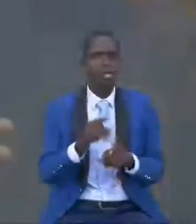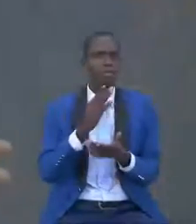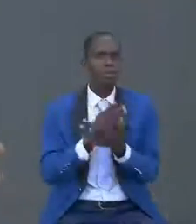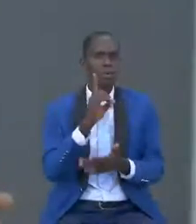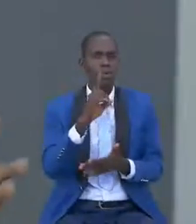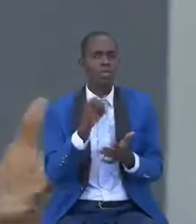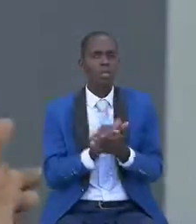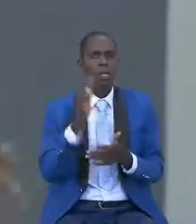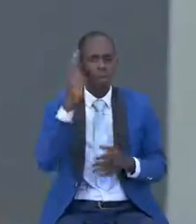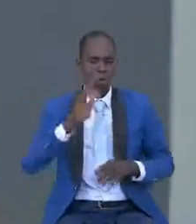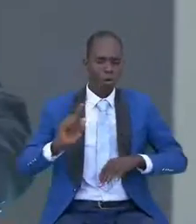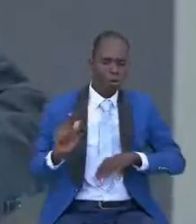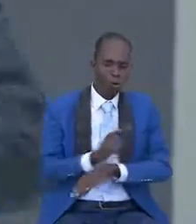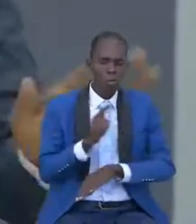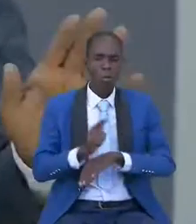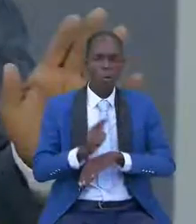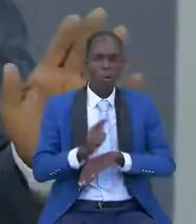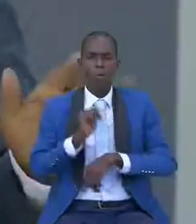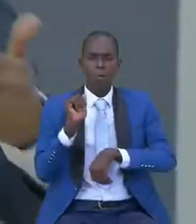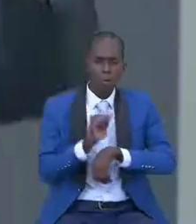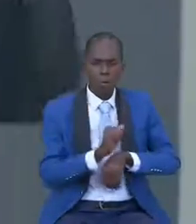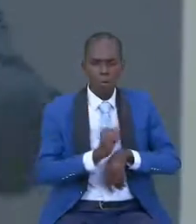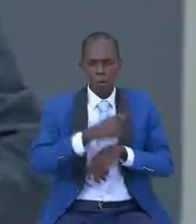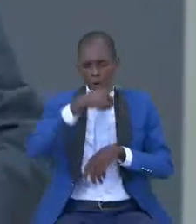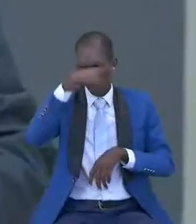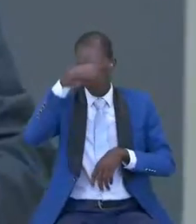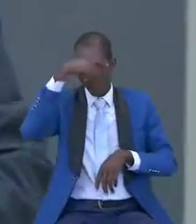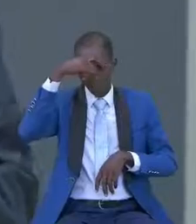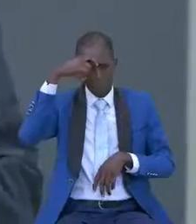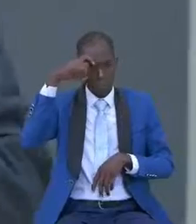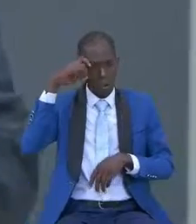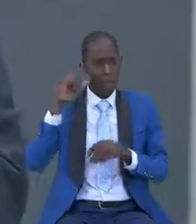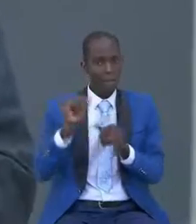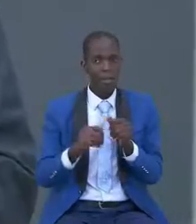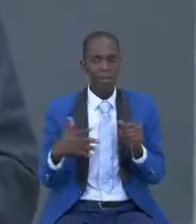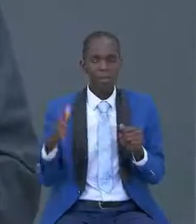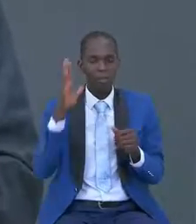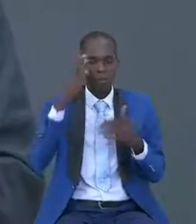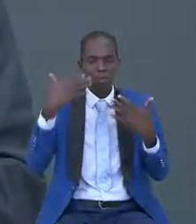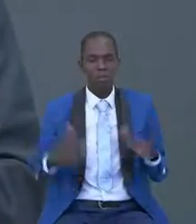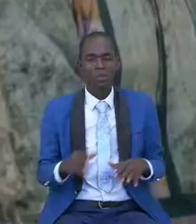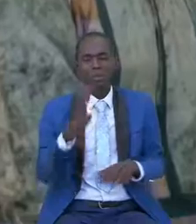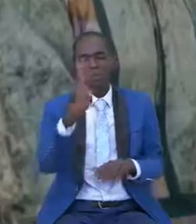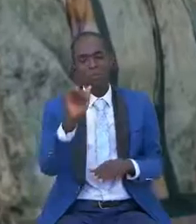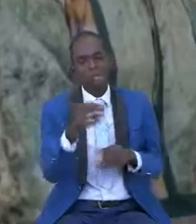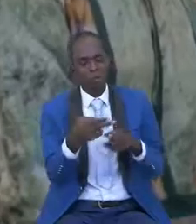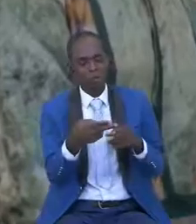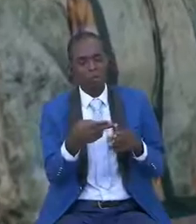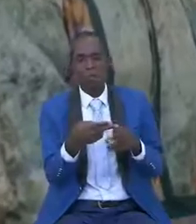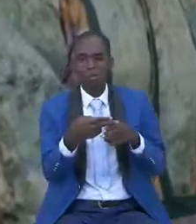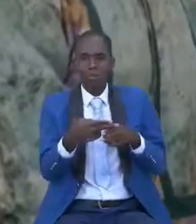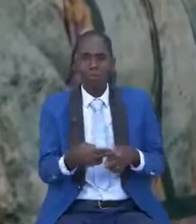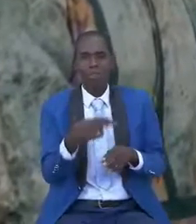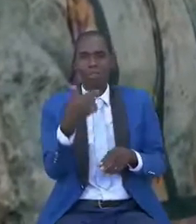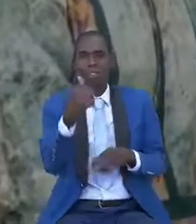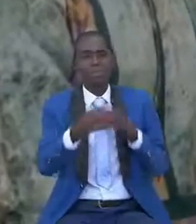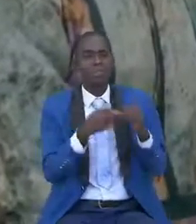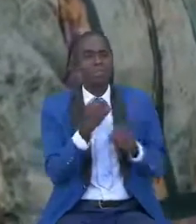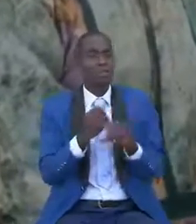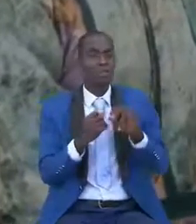va travailler, suer, et tout va finir en 10 ans. Pour